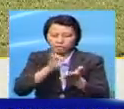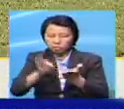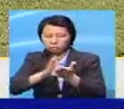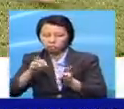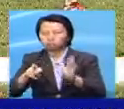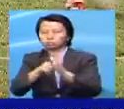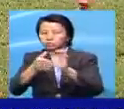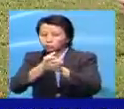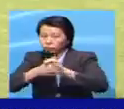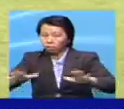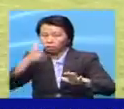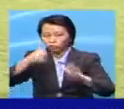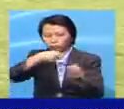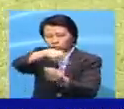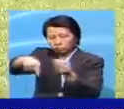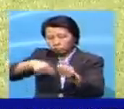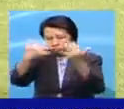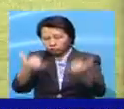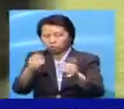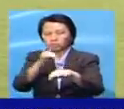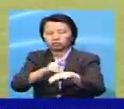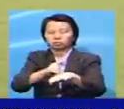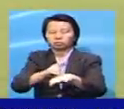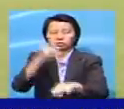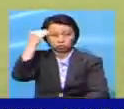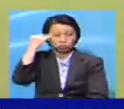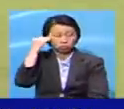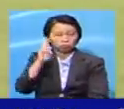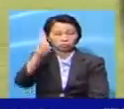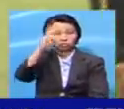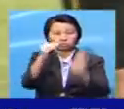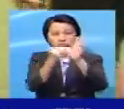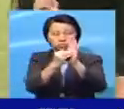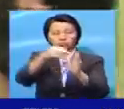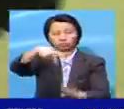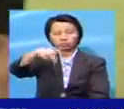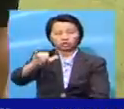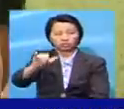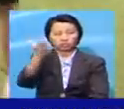faktor keselamatan berikutan situasi semasa di ibu negara Korea Utara ketika ini.